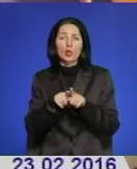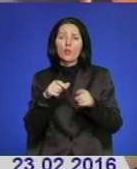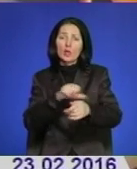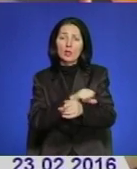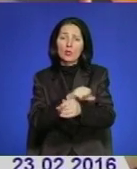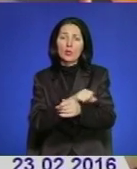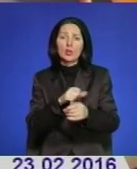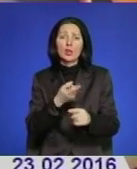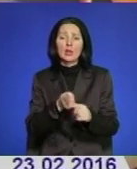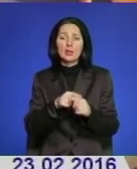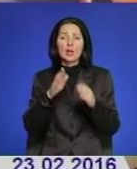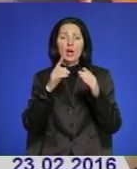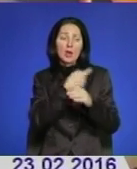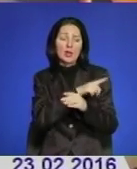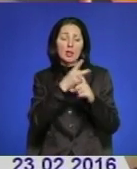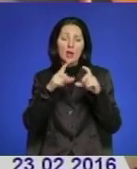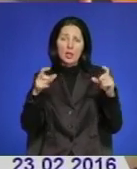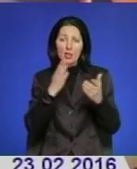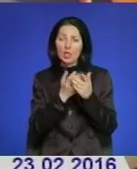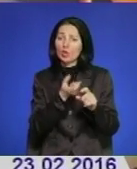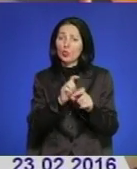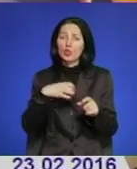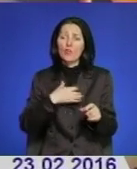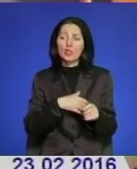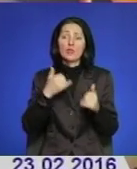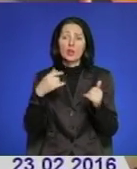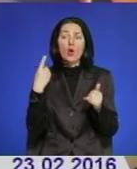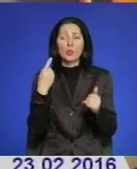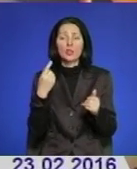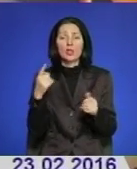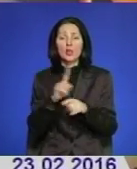важливий для області. Ще раз повторюся, це єдина область, яка не має цього закладу.